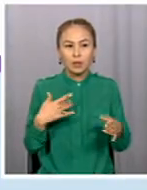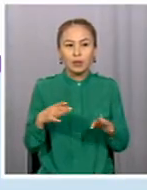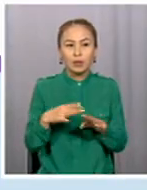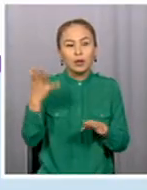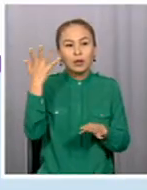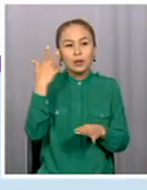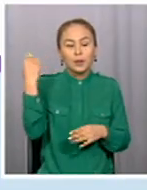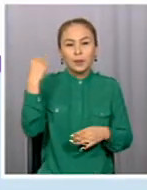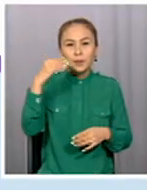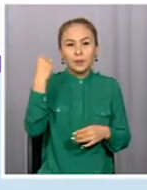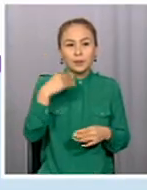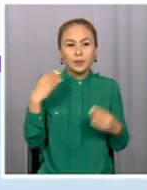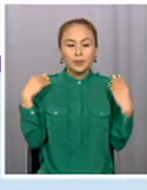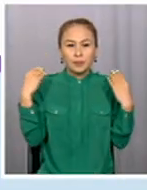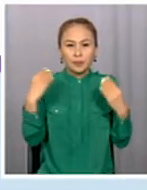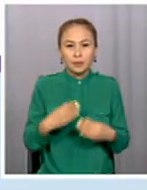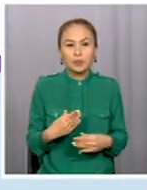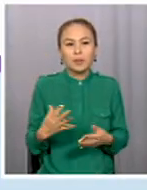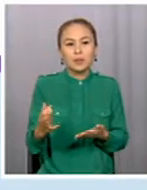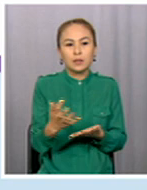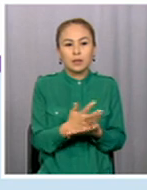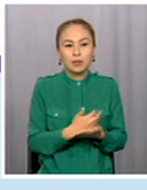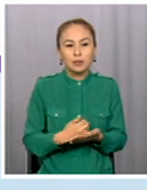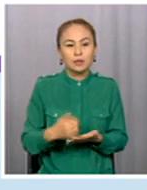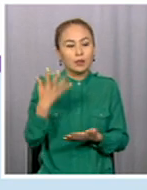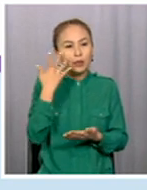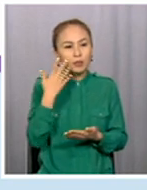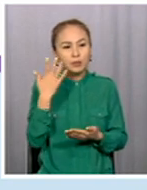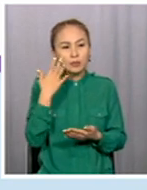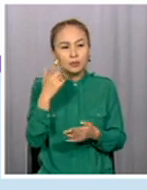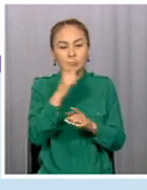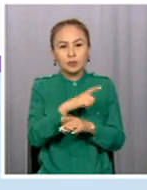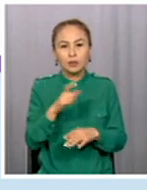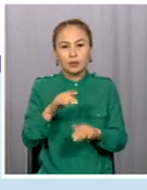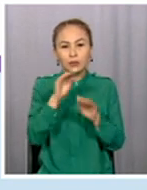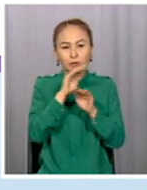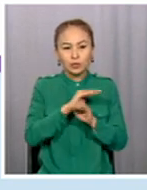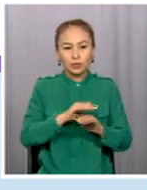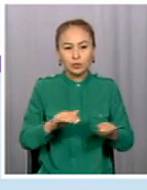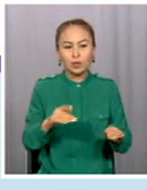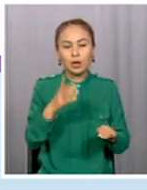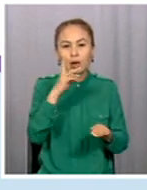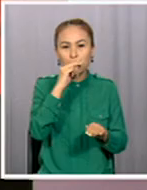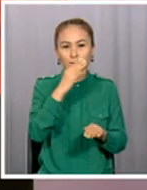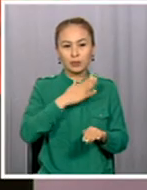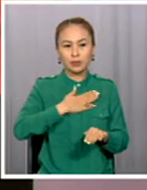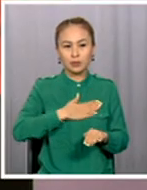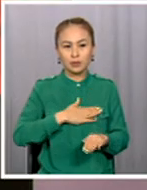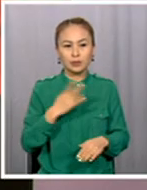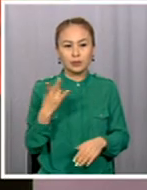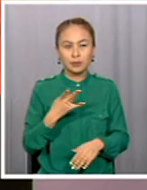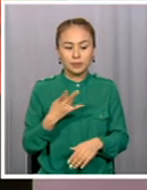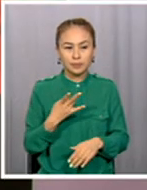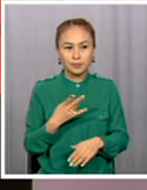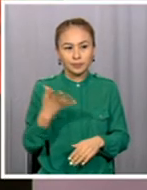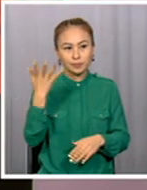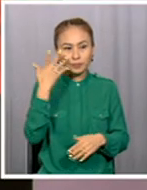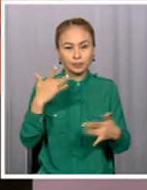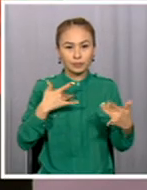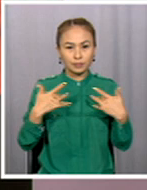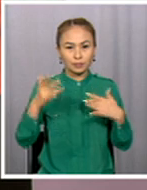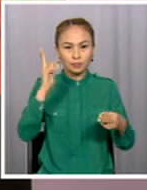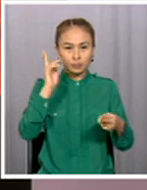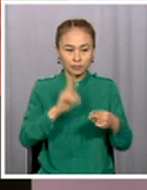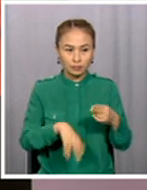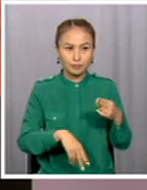кезінде сырт киімдерін алатын уақытта адамдар тыныштық сақтап, ақырын сөйлесуі керек. Қойылым аяқталғаннан